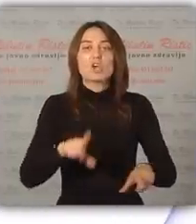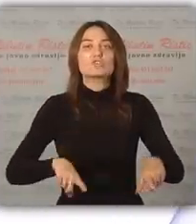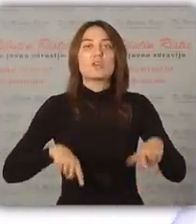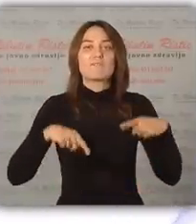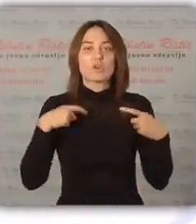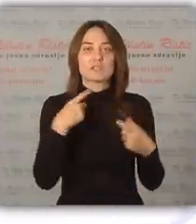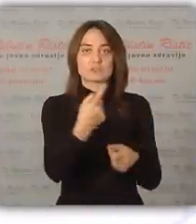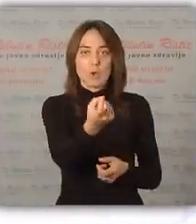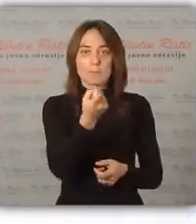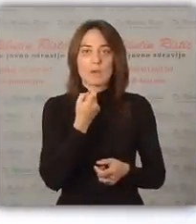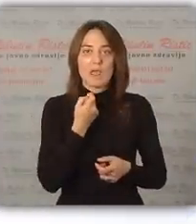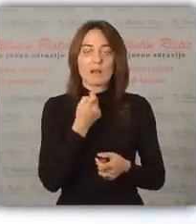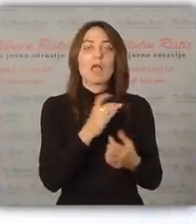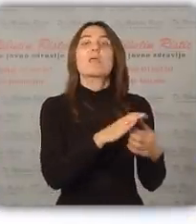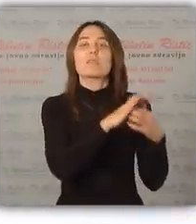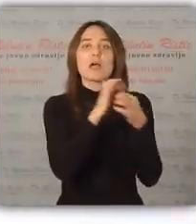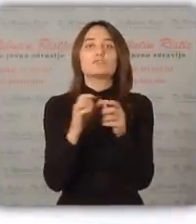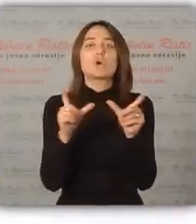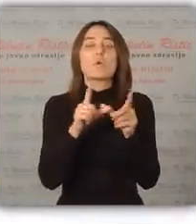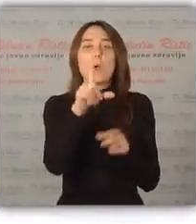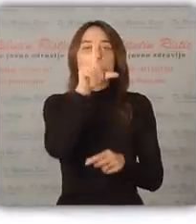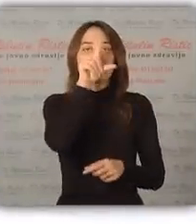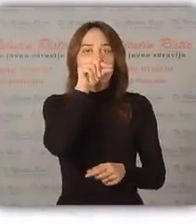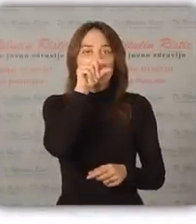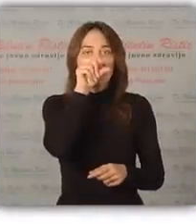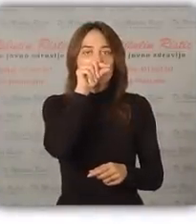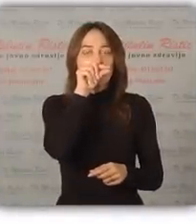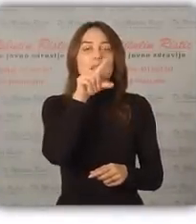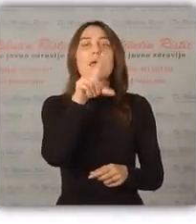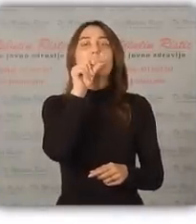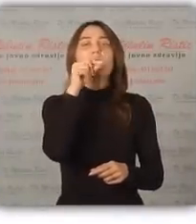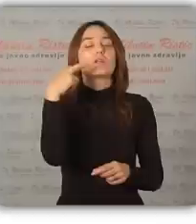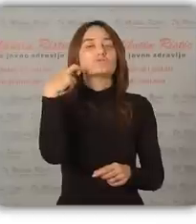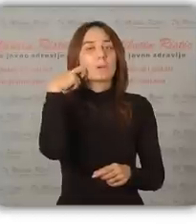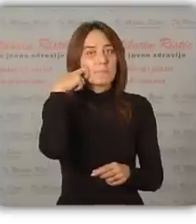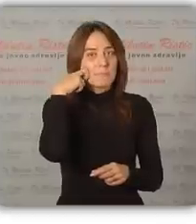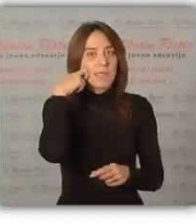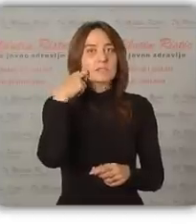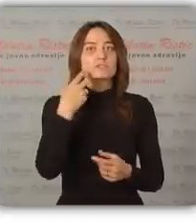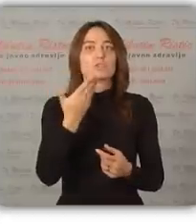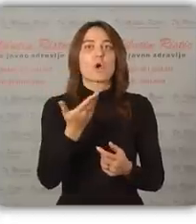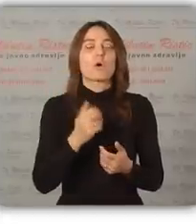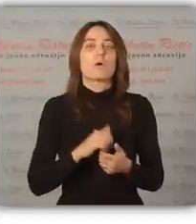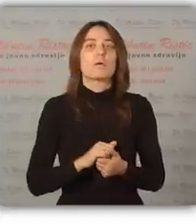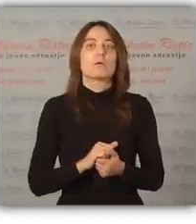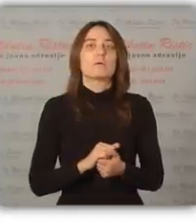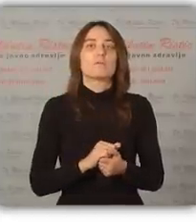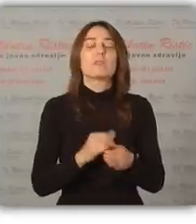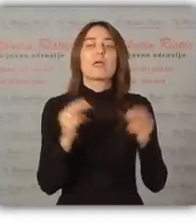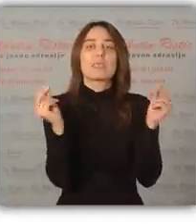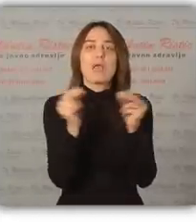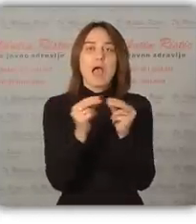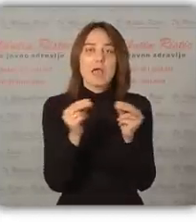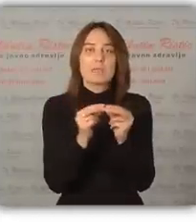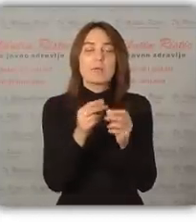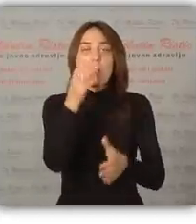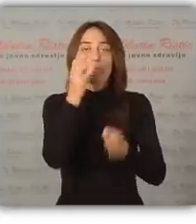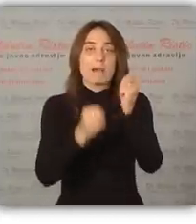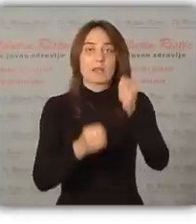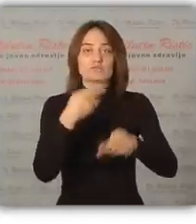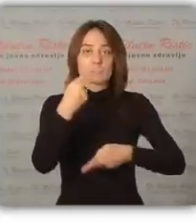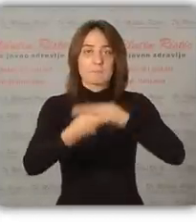namirnicama životinjskog porekla, najčešće je u piletini, pilećem mesu, znači